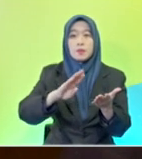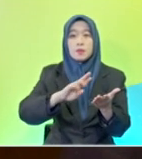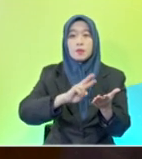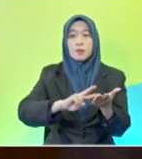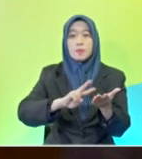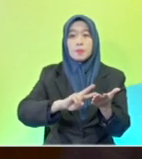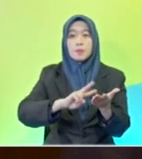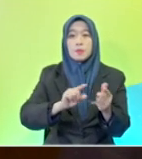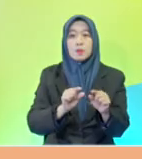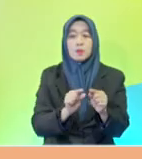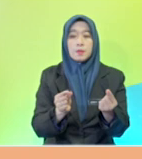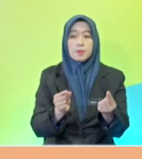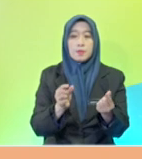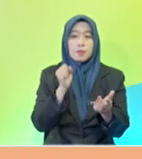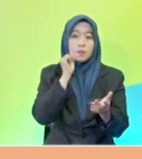Bismillahirrahmanirrahim.